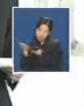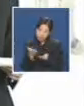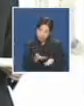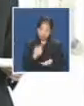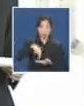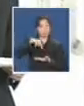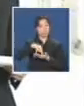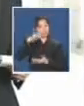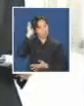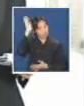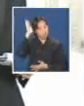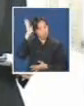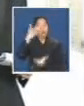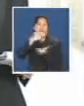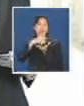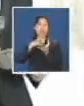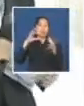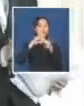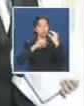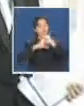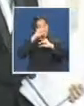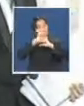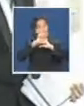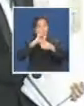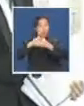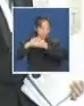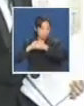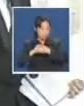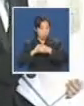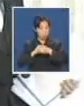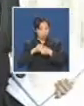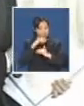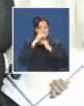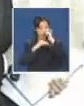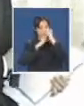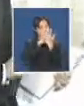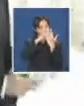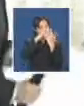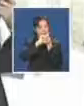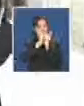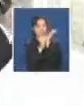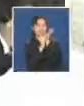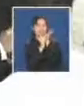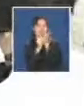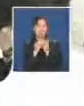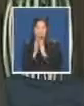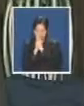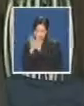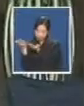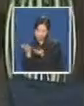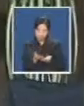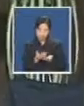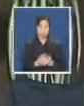เกียรติขึ้นมากล่าวถึงภาพรวมของโครงการร่วมเดินหน้าปฏิรูปประเทศไทยในครั้งนี้ครับออกอาจเป็นเชิญครับ